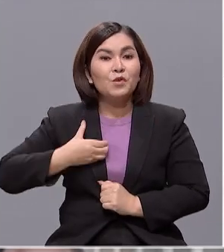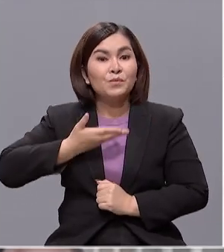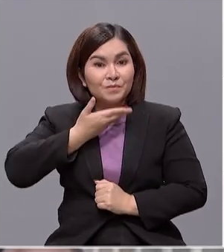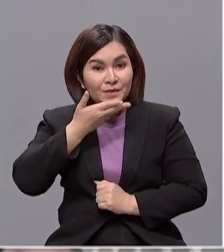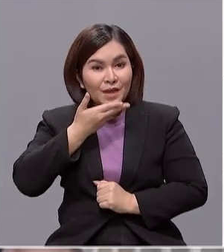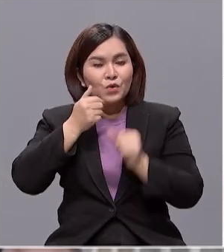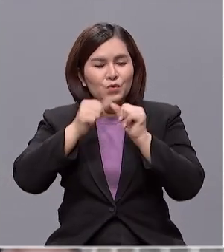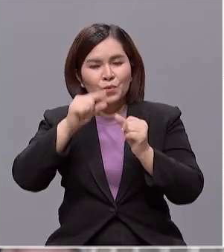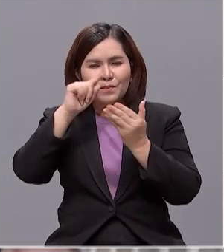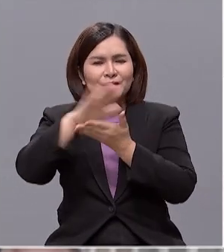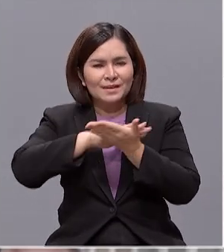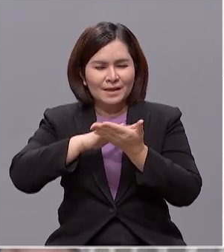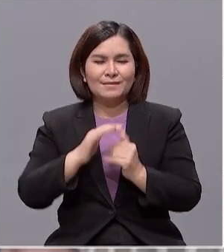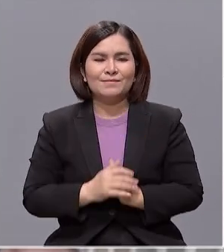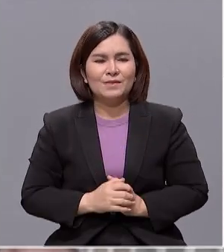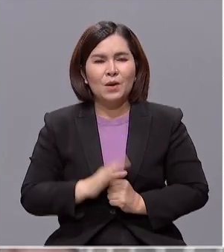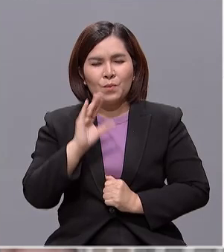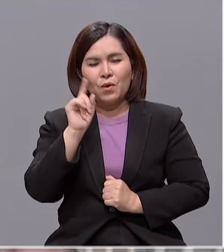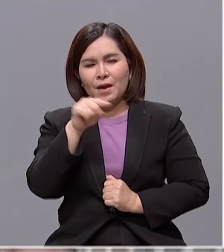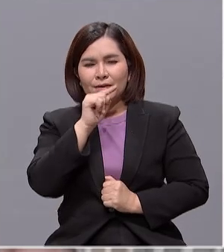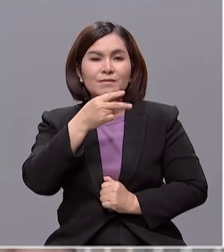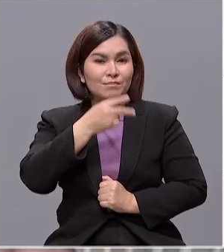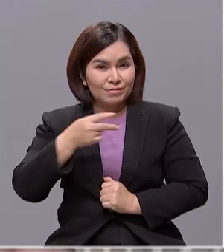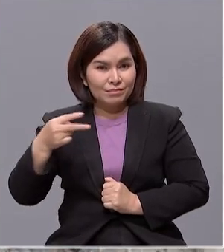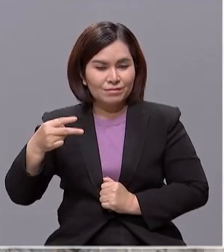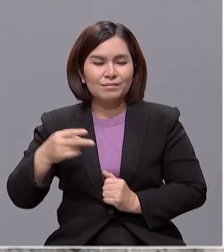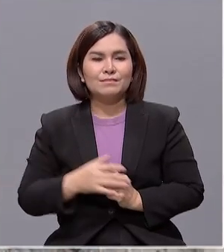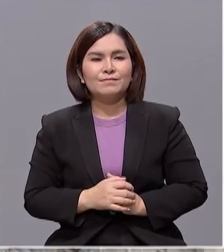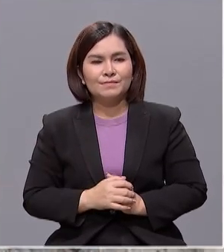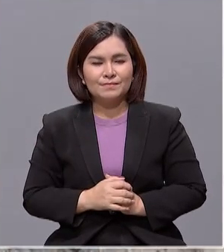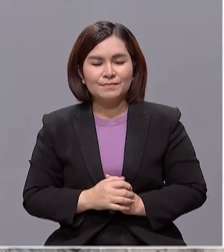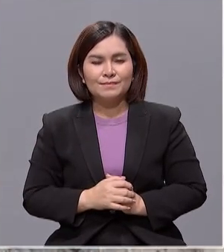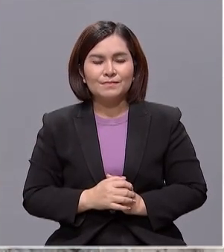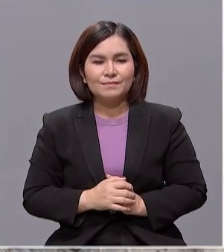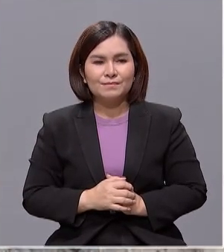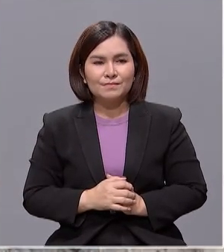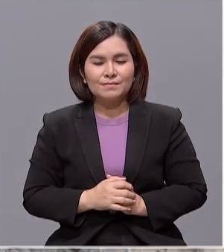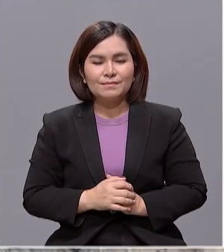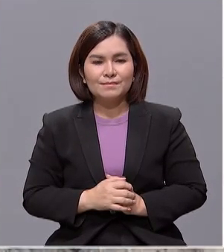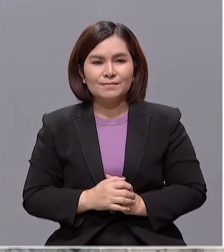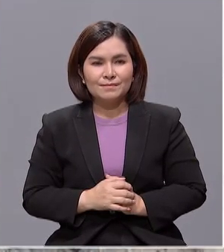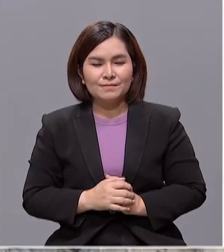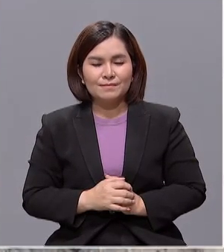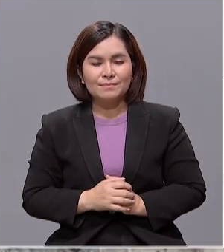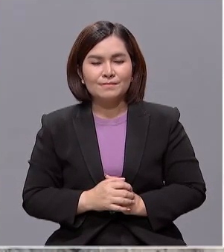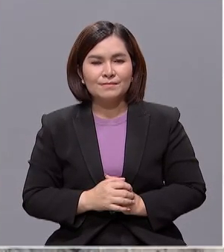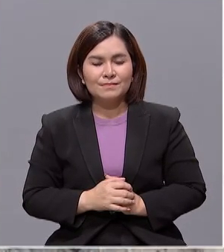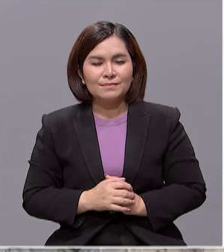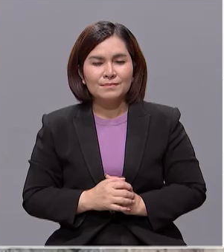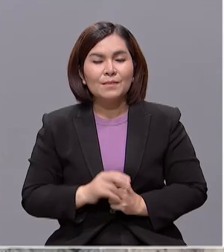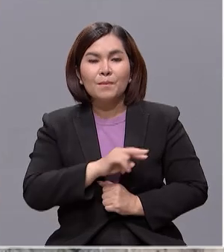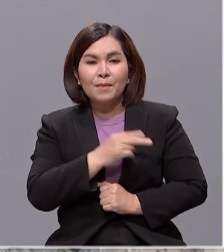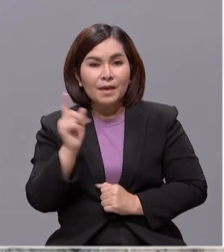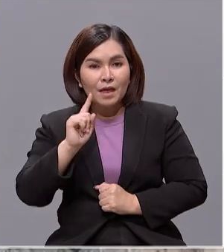ระบุบอกว่า When is veryraining a lot in Bangkok but youwant to get to and ImportantMeeting At All Callก็คือ